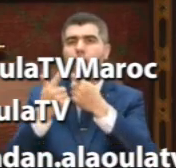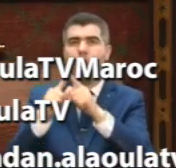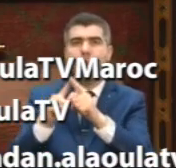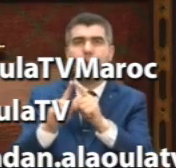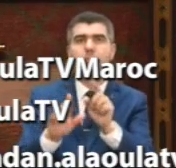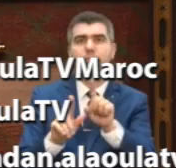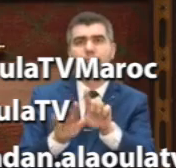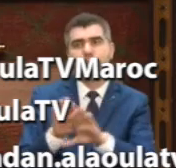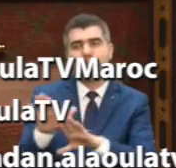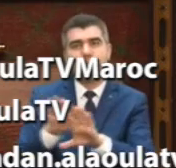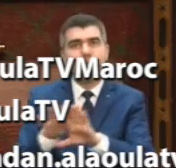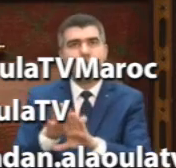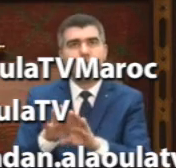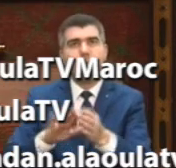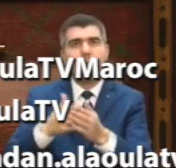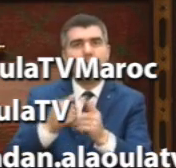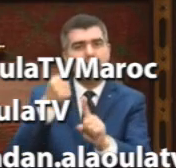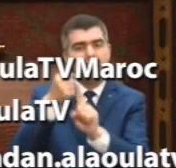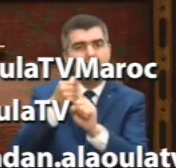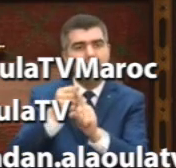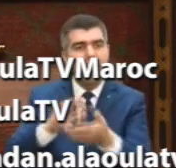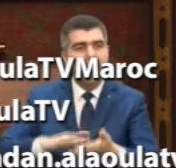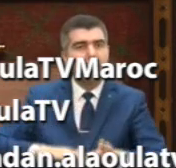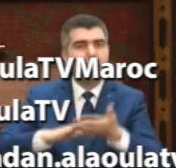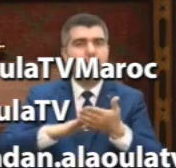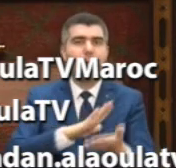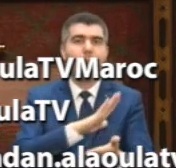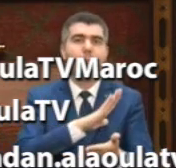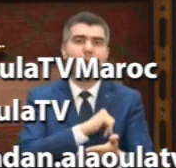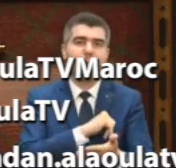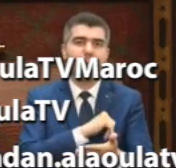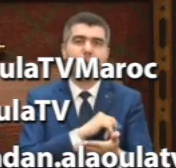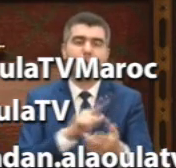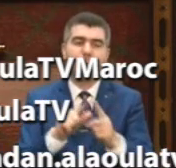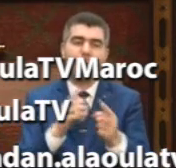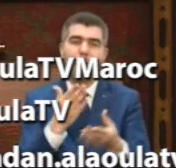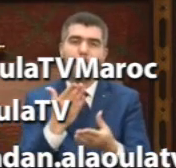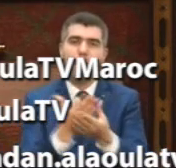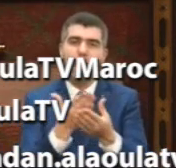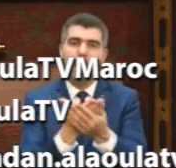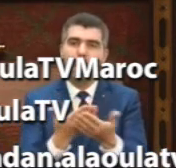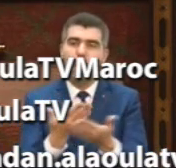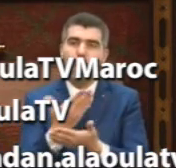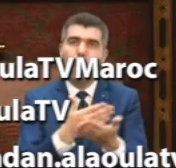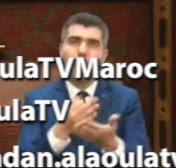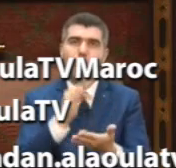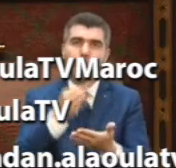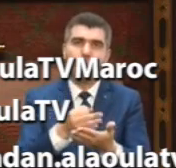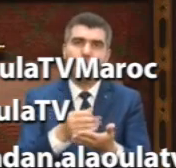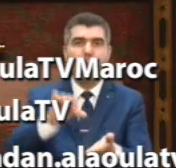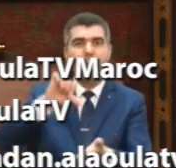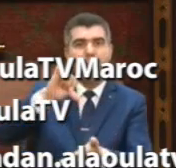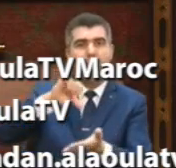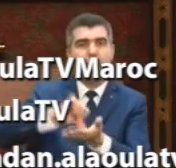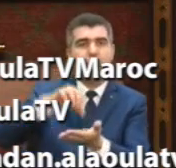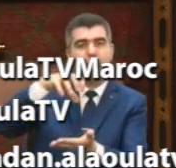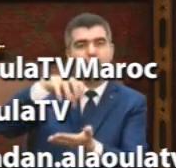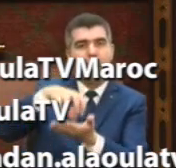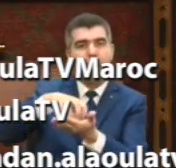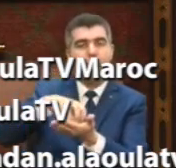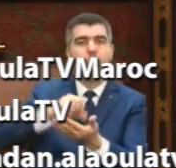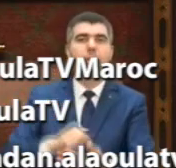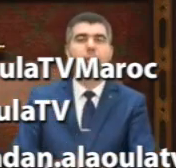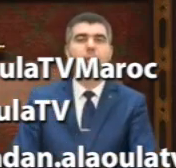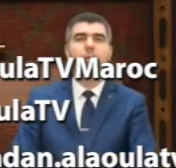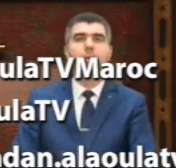سياسية، يعني مجهودات متواصلة من أجل نصرة القضية الفلسطينية، من أجل تكريس دولة فلسطين وعاصمتها القدس